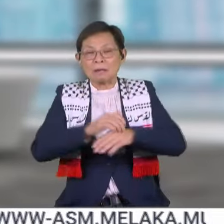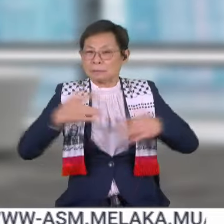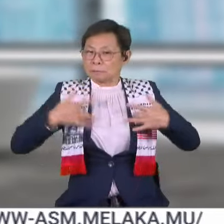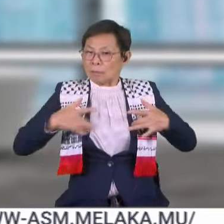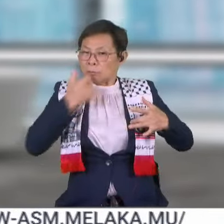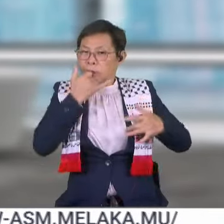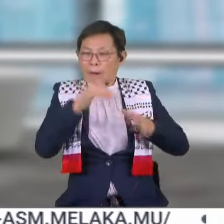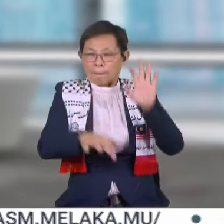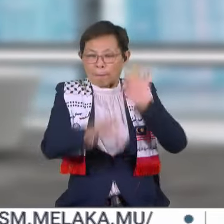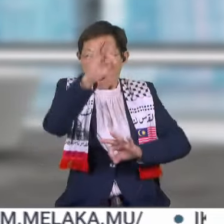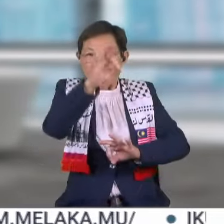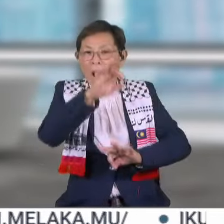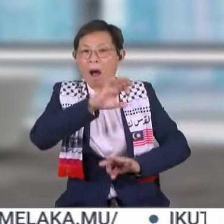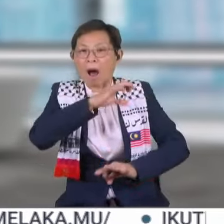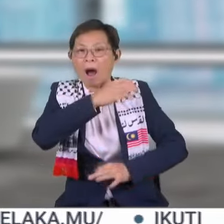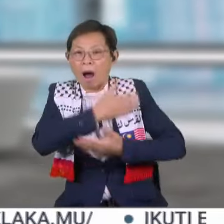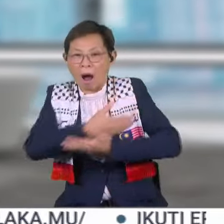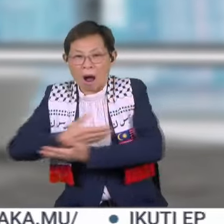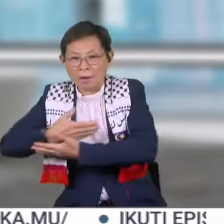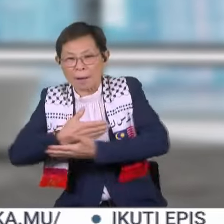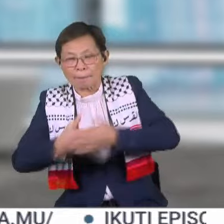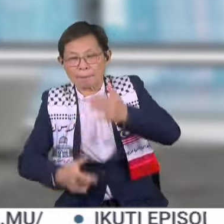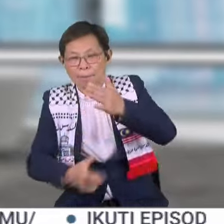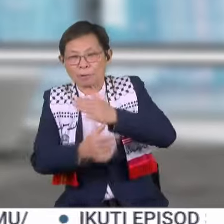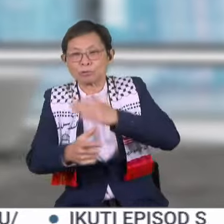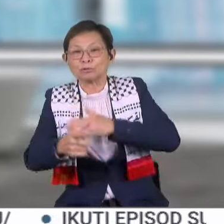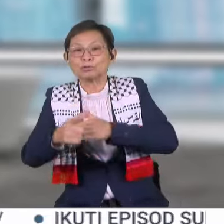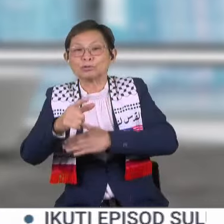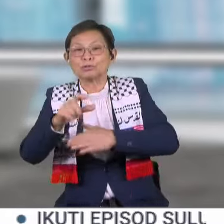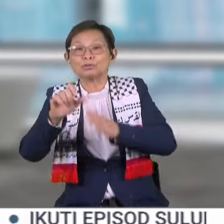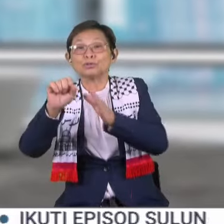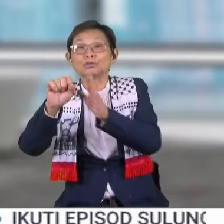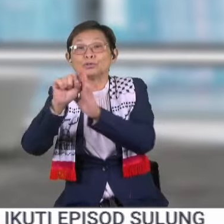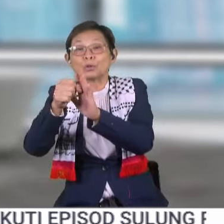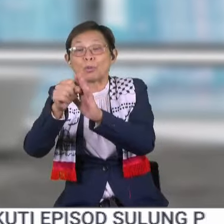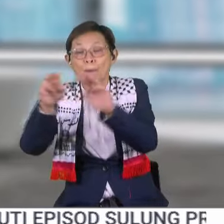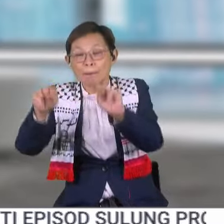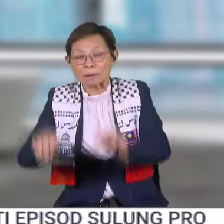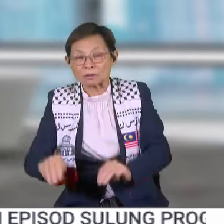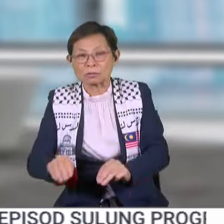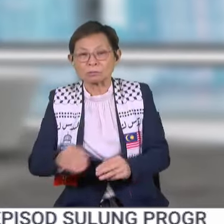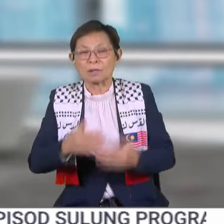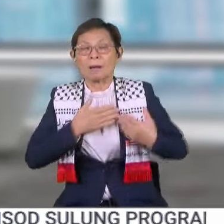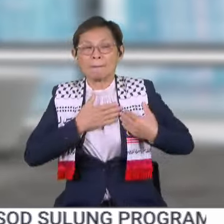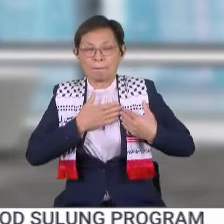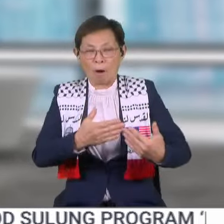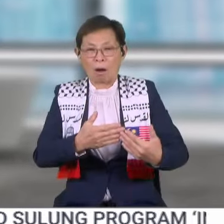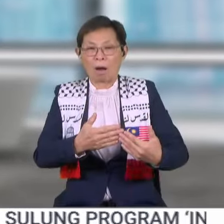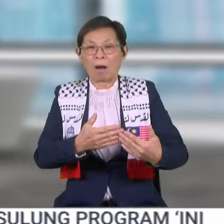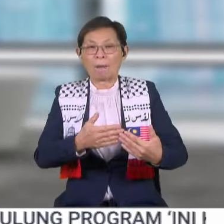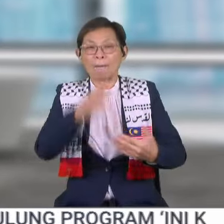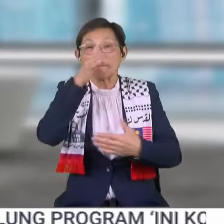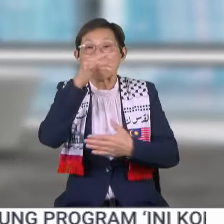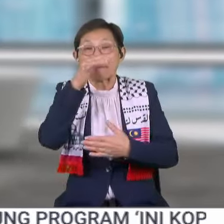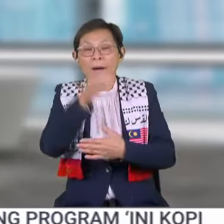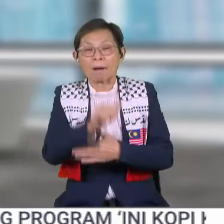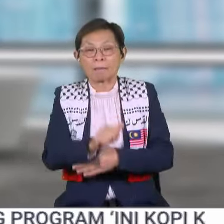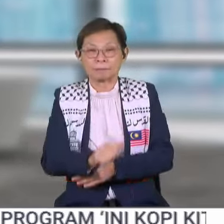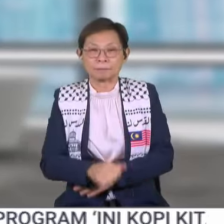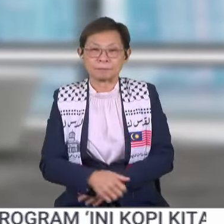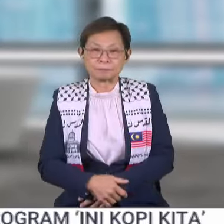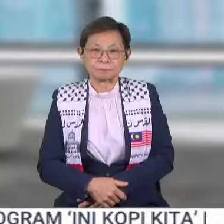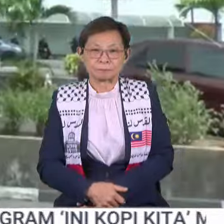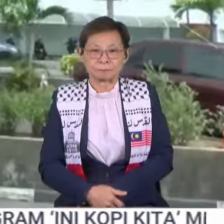anaknya sebagai penolong pegawai sumber manusia di Syarikat tersebut pengakuan dibuat di hadapan Hakim Mahkamah sesyen Melaka elsabetth